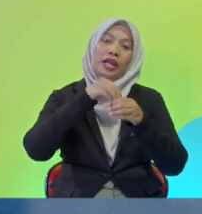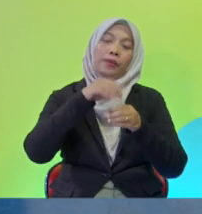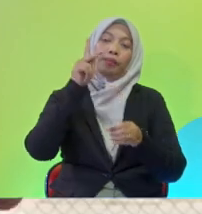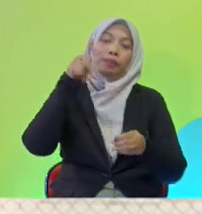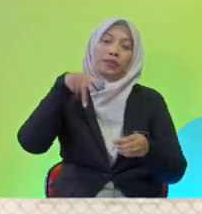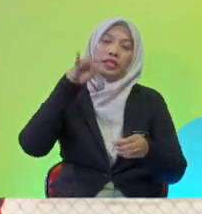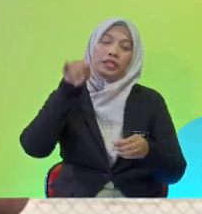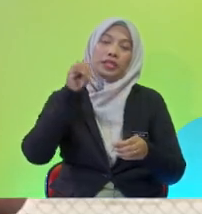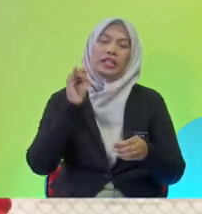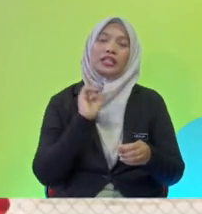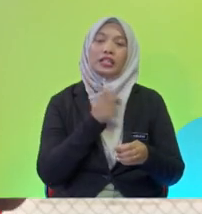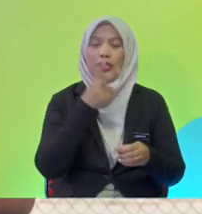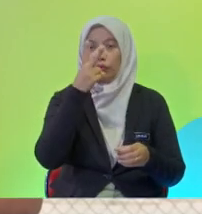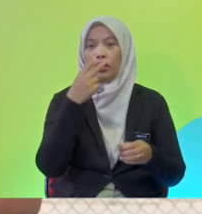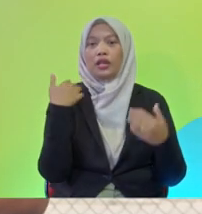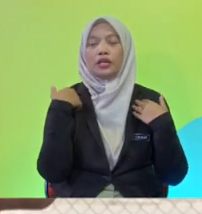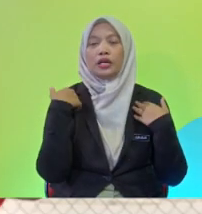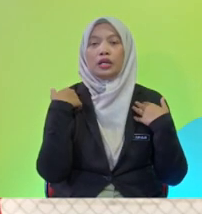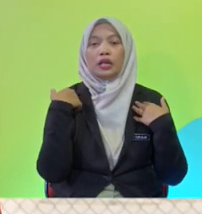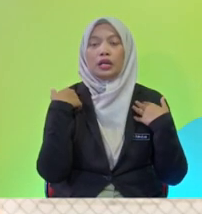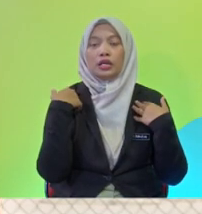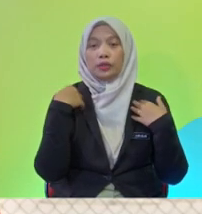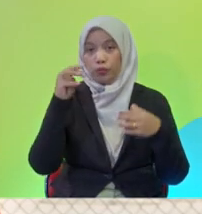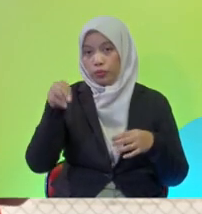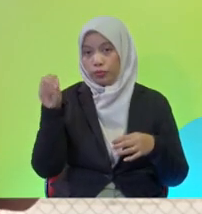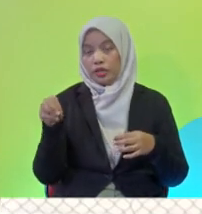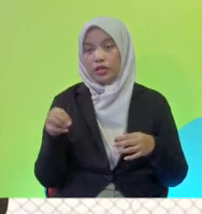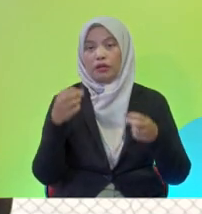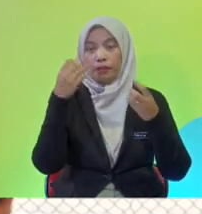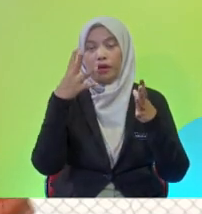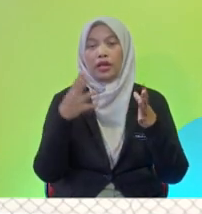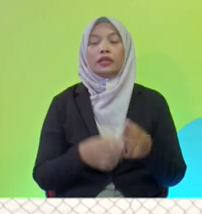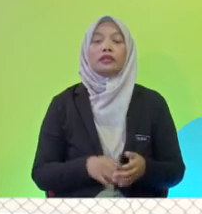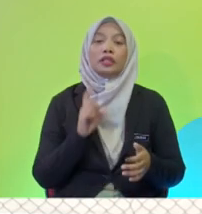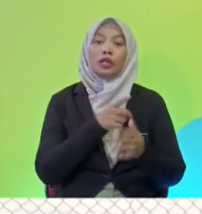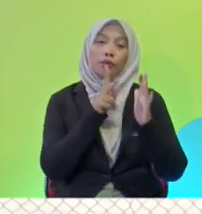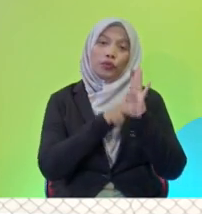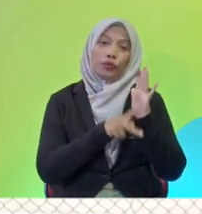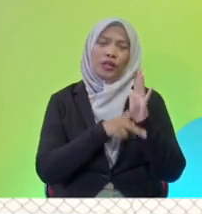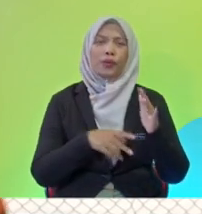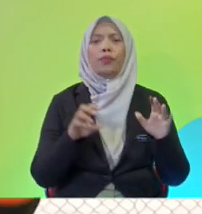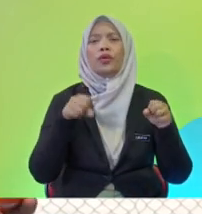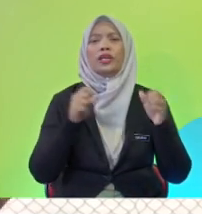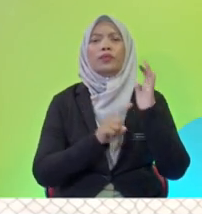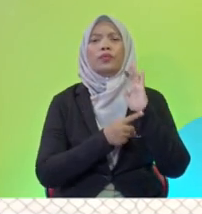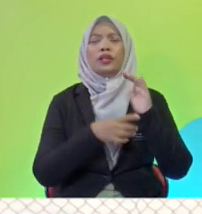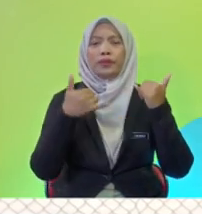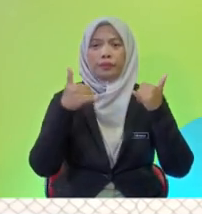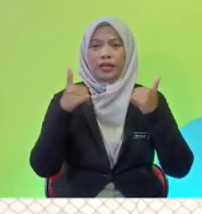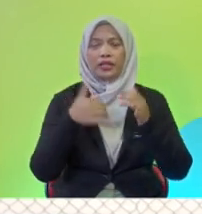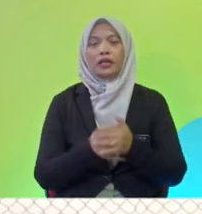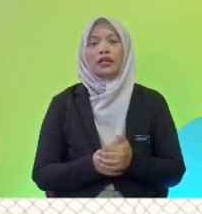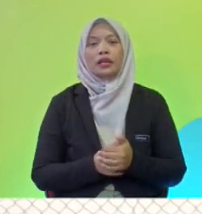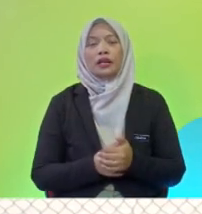PJ, kita tengok anak murid kita ramai, kita boleh kurangkan lagi. Bila kita nak mula main, cikgu? Mula-mula kita dah rumah, dah